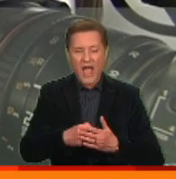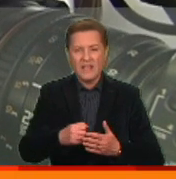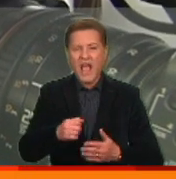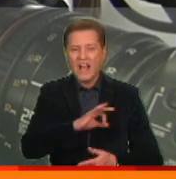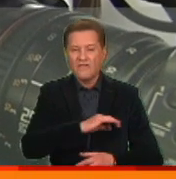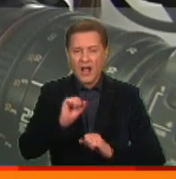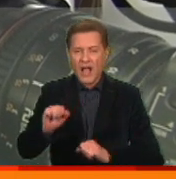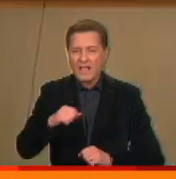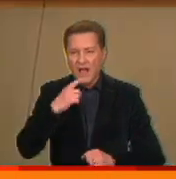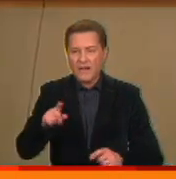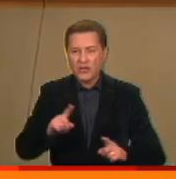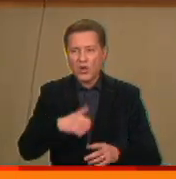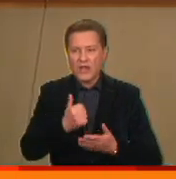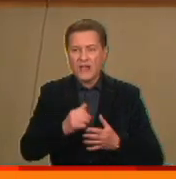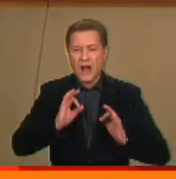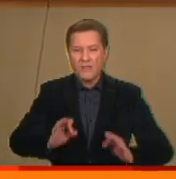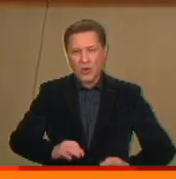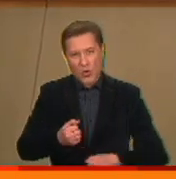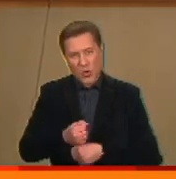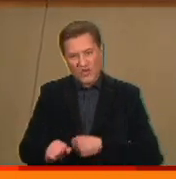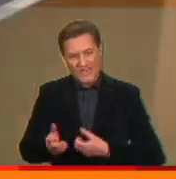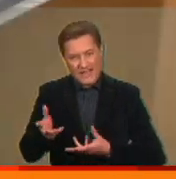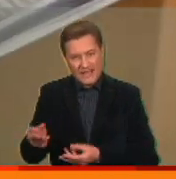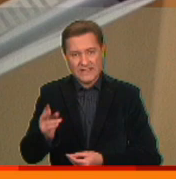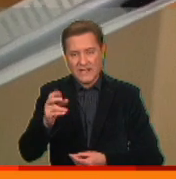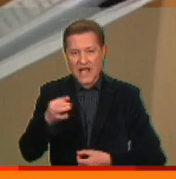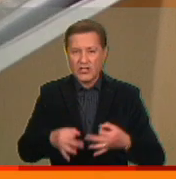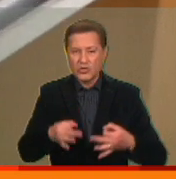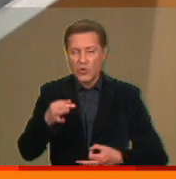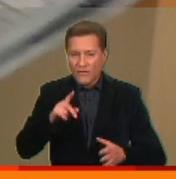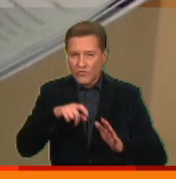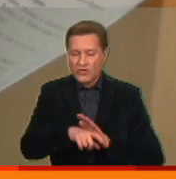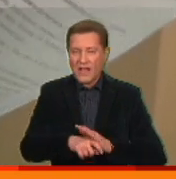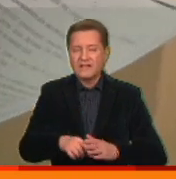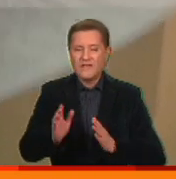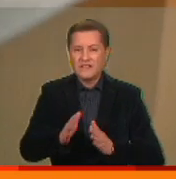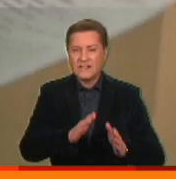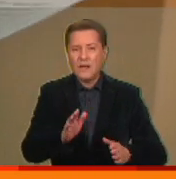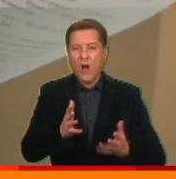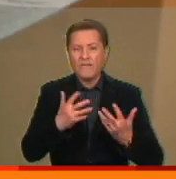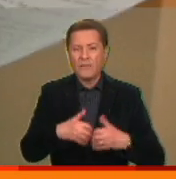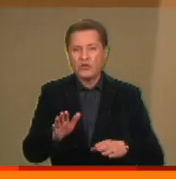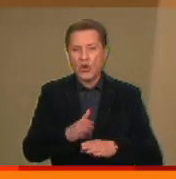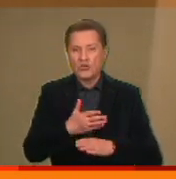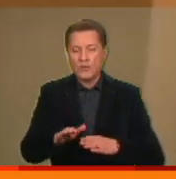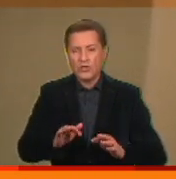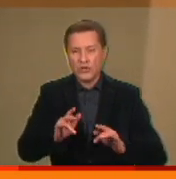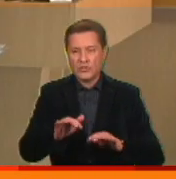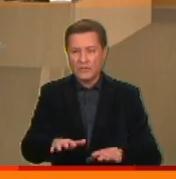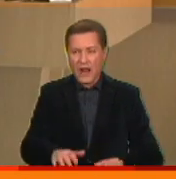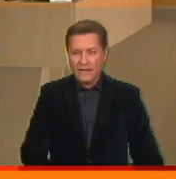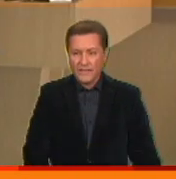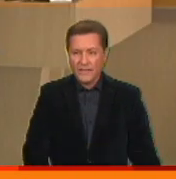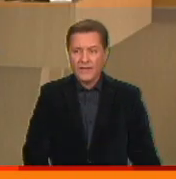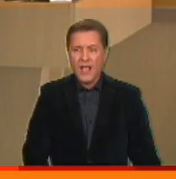заявляють, генеральний прокурор України тисне на суд і втручався в систему автоматизованого розподілу справ. Наявність у ЗМІ інформації